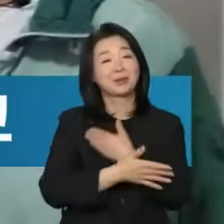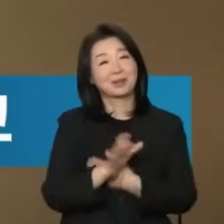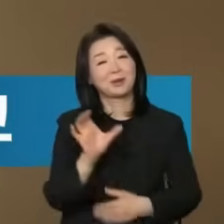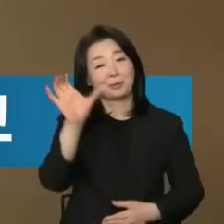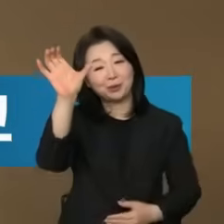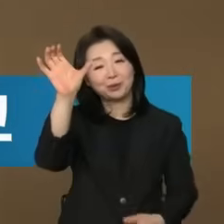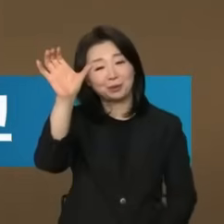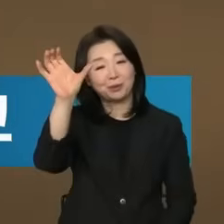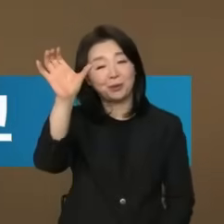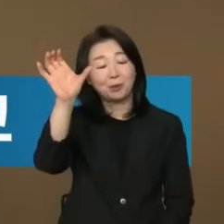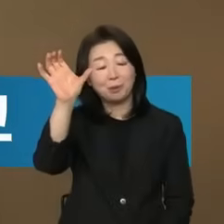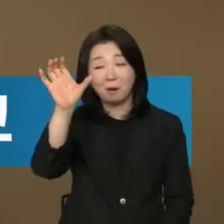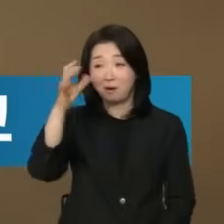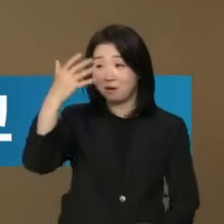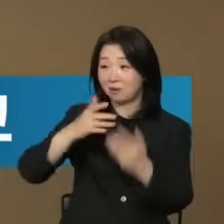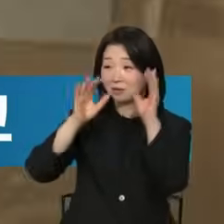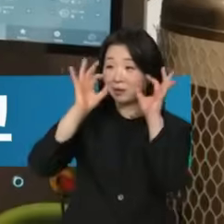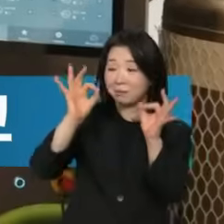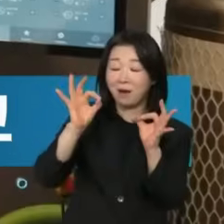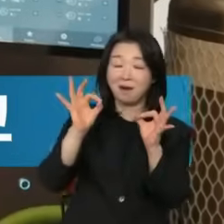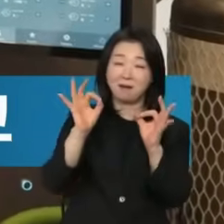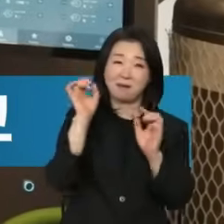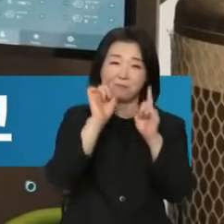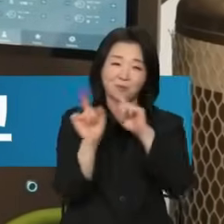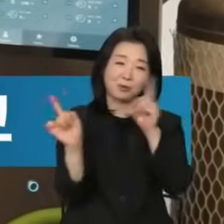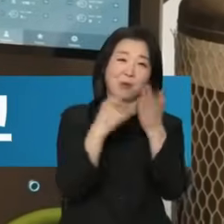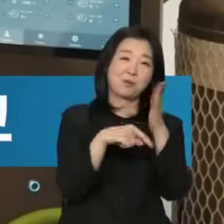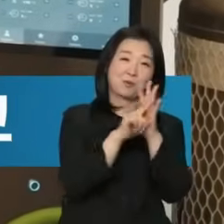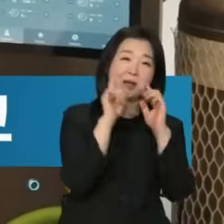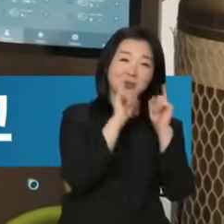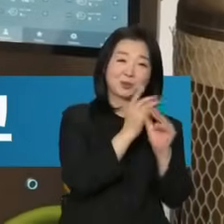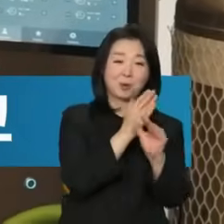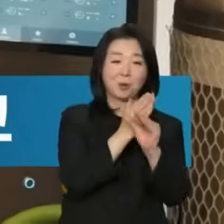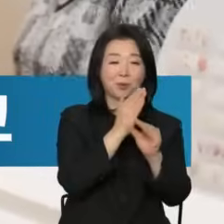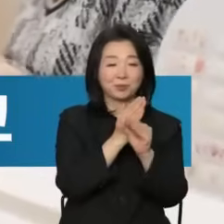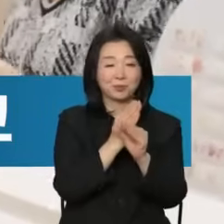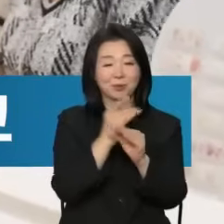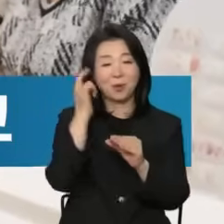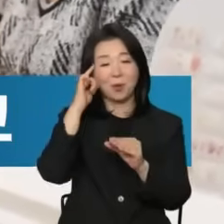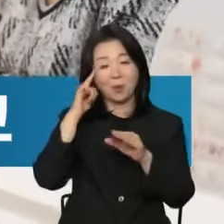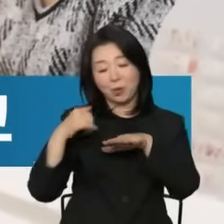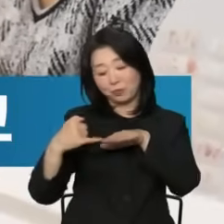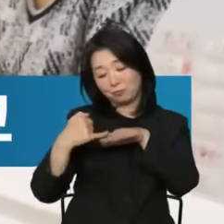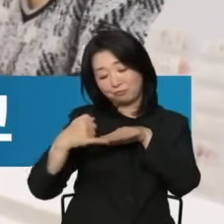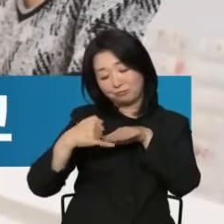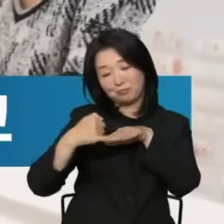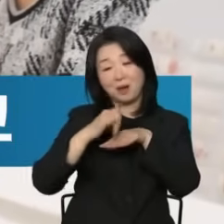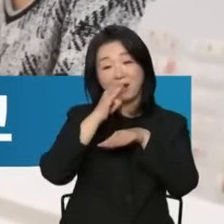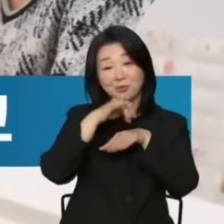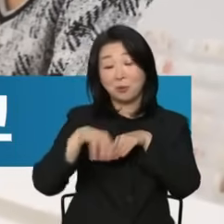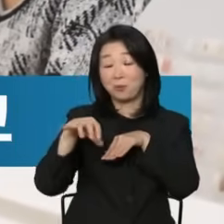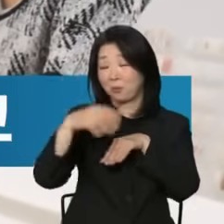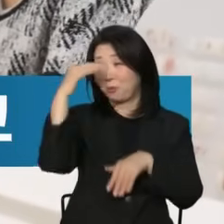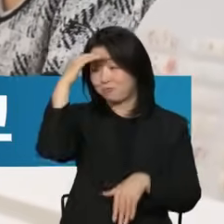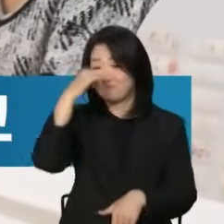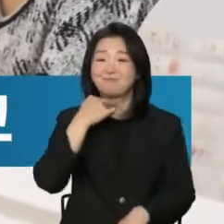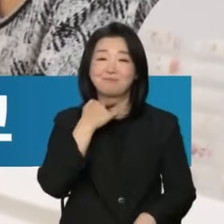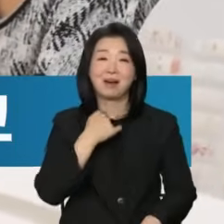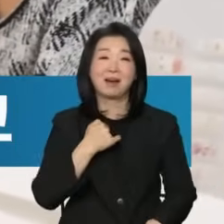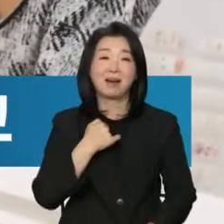올렸습니다. 영상에서 린가드는 부상 회복을 위한 치료를 받고 손톱을 다듬으러 가는 등 서울 곳곳을